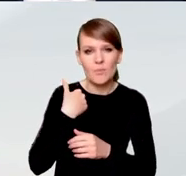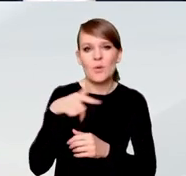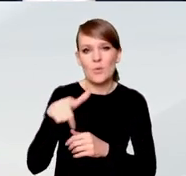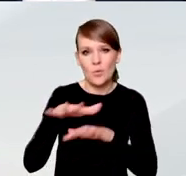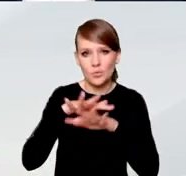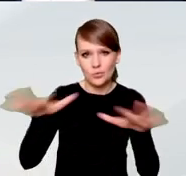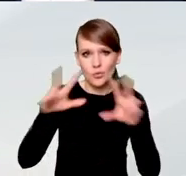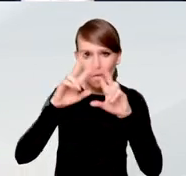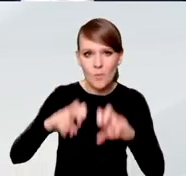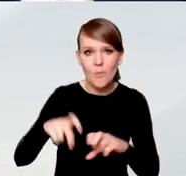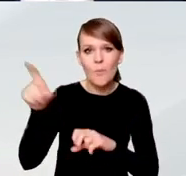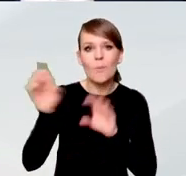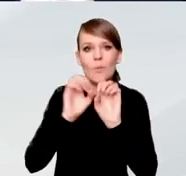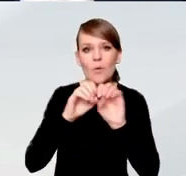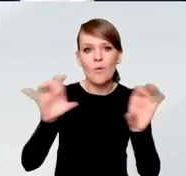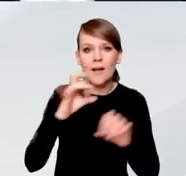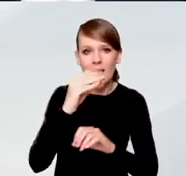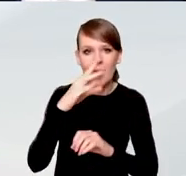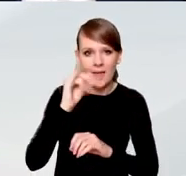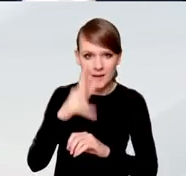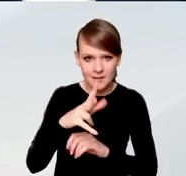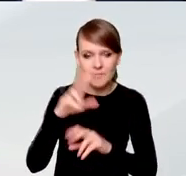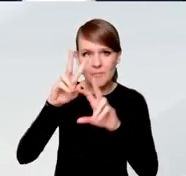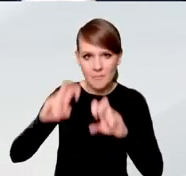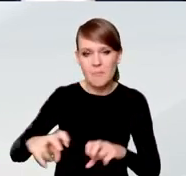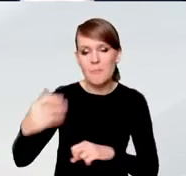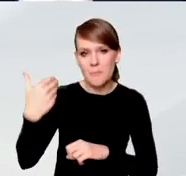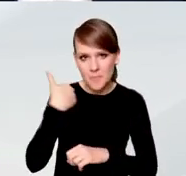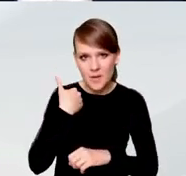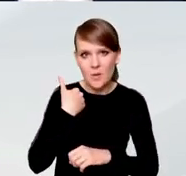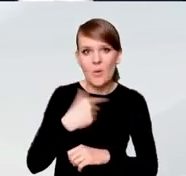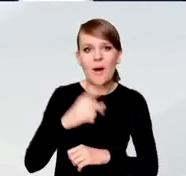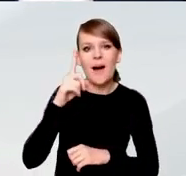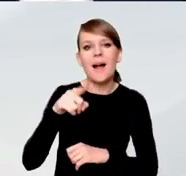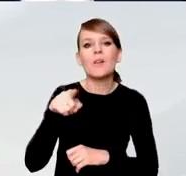przez profesora Geryka, natomiast obejmowały one lata